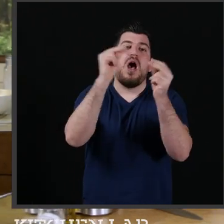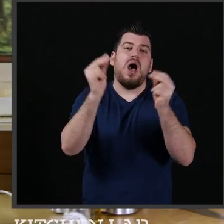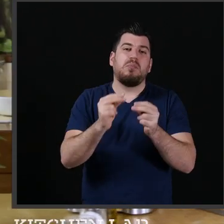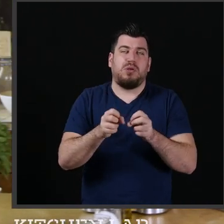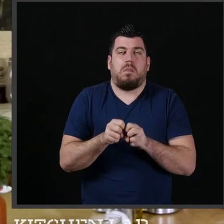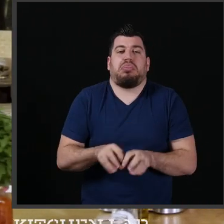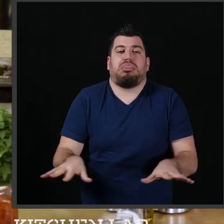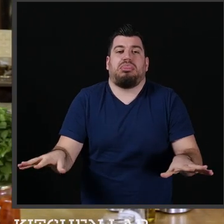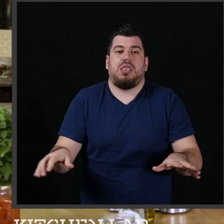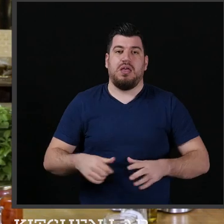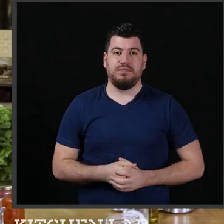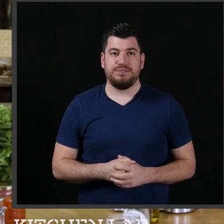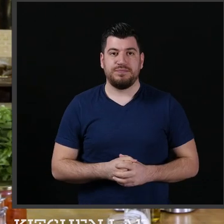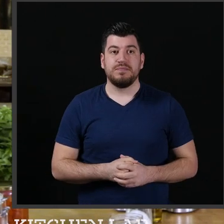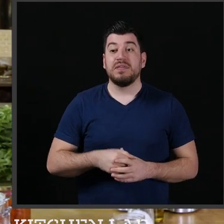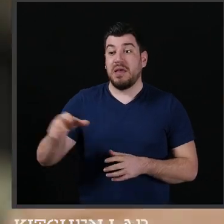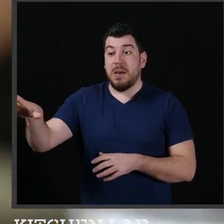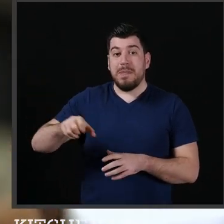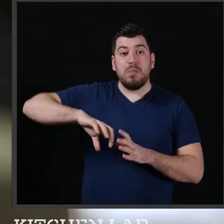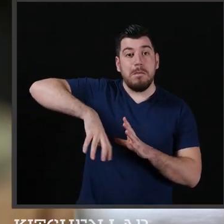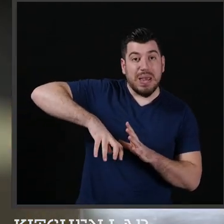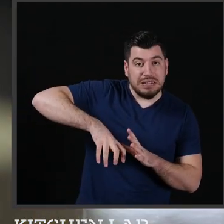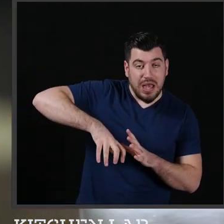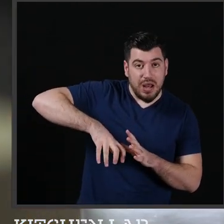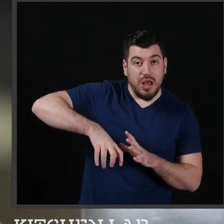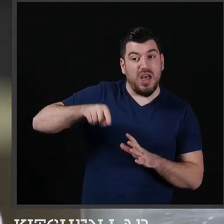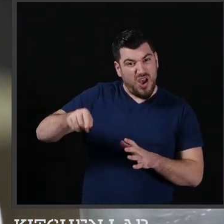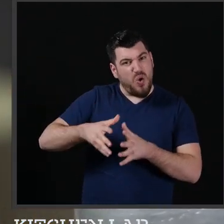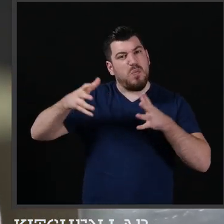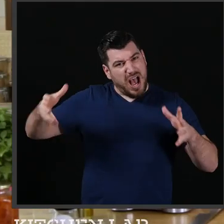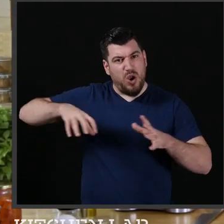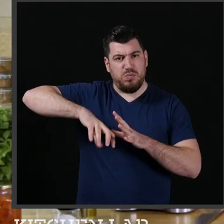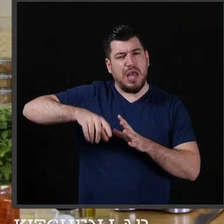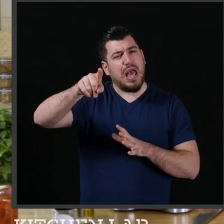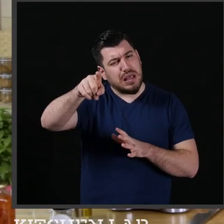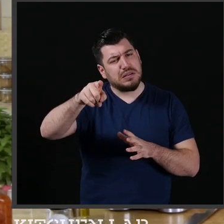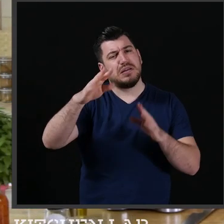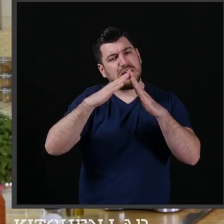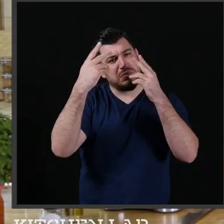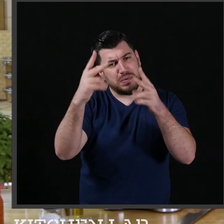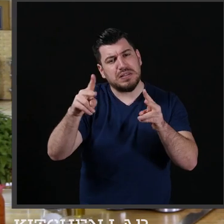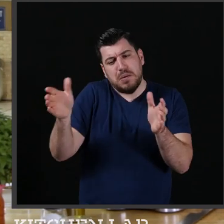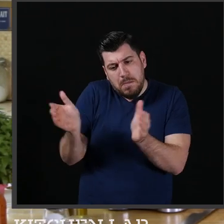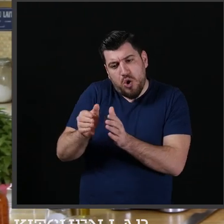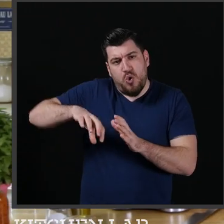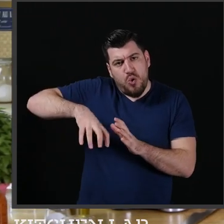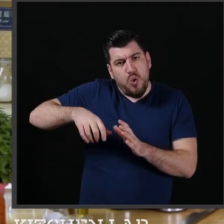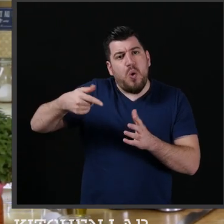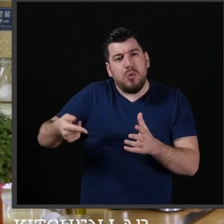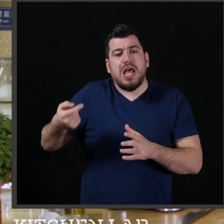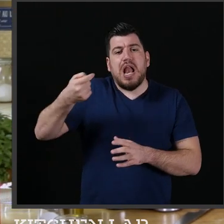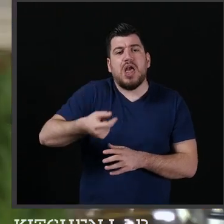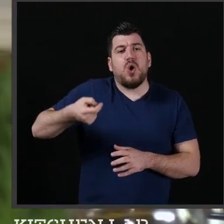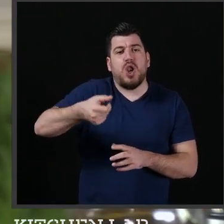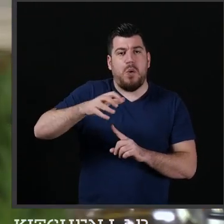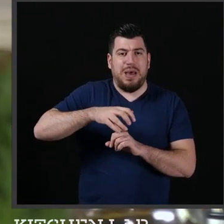μανιτάρια. Παίρνουμε ένα μίξερ, ένα blender. Εγώ έχω πολύ μεγάλο εδώ πέρα. Εσείς θα έχετε το μικρό μιξεράκι σπίτι, οπότε θα βάλετε σε δόσεις όλα τα μανιτάρια.